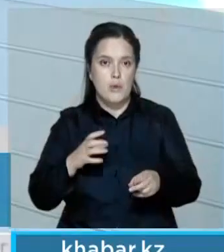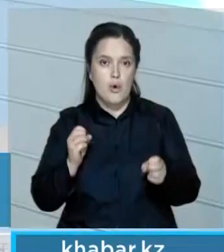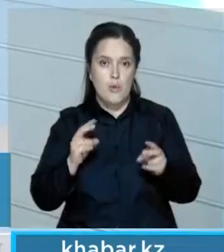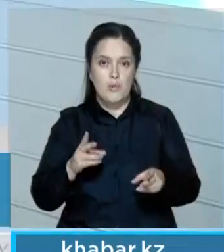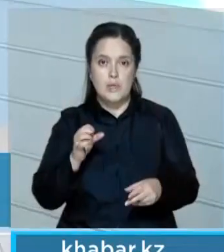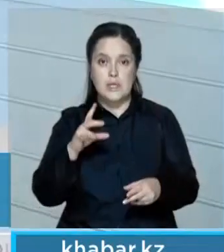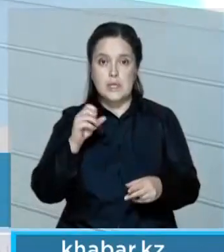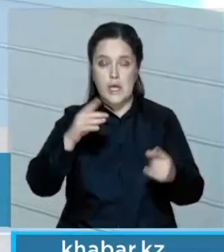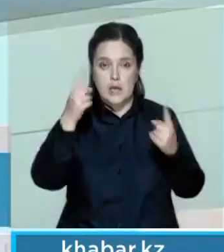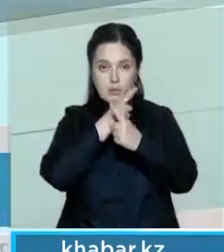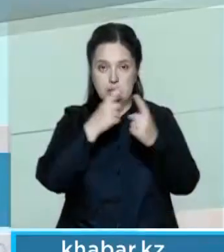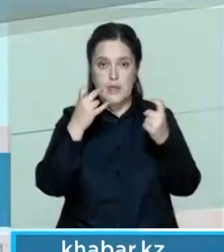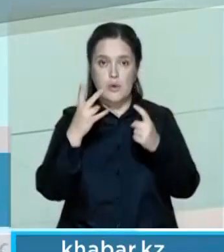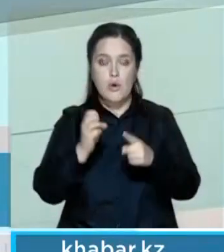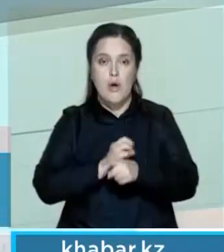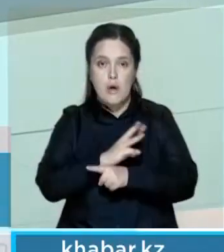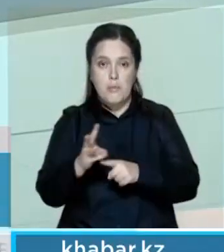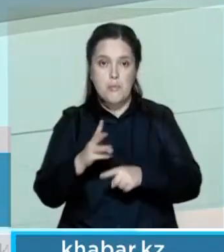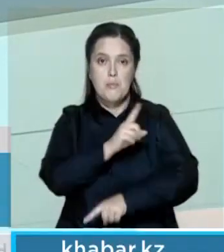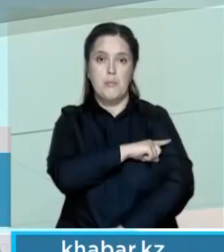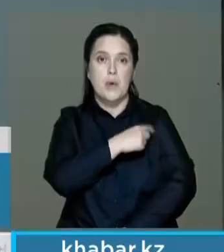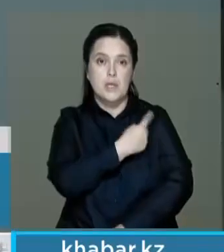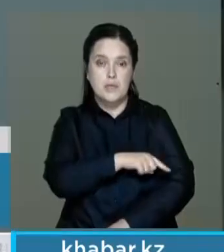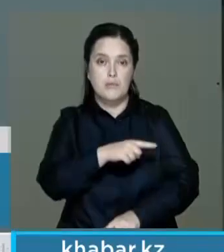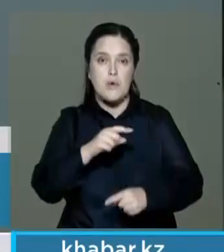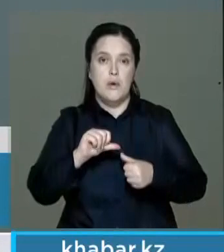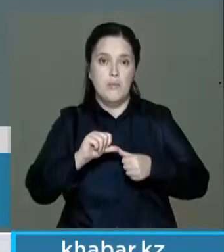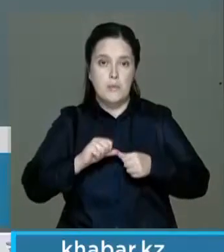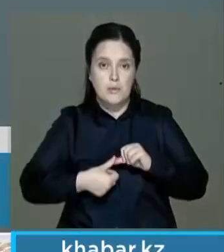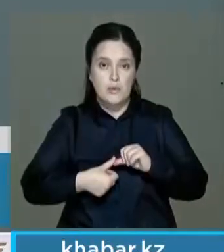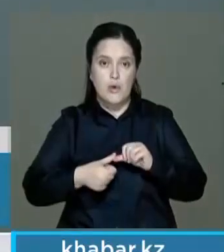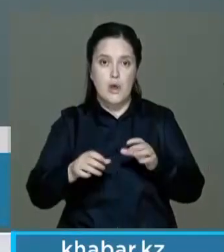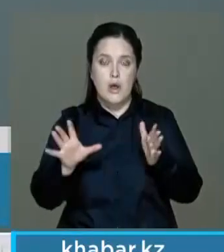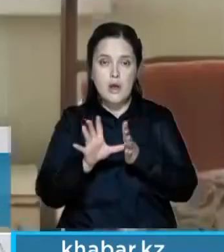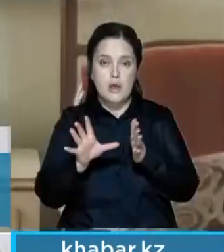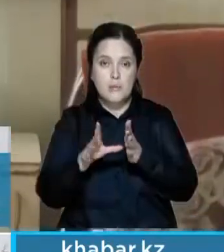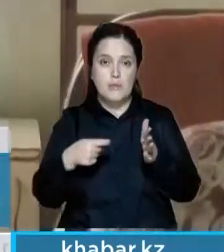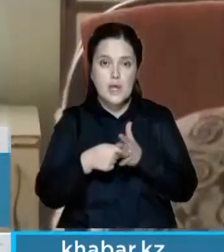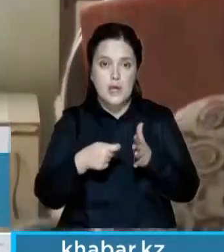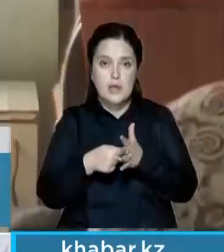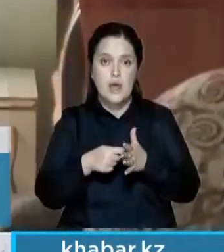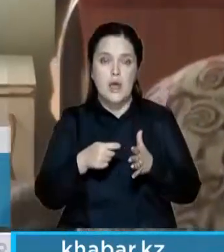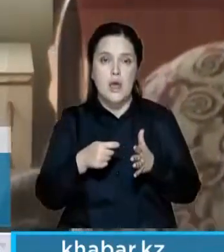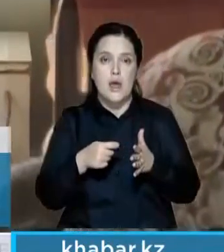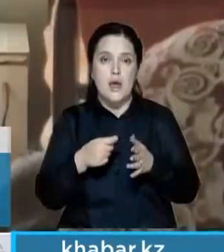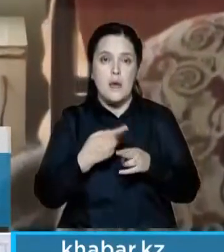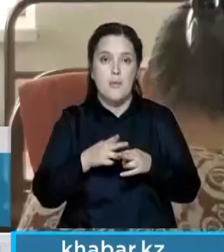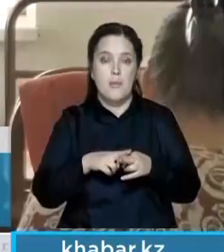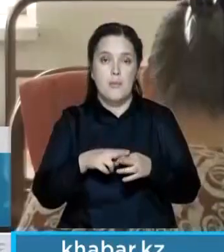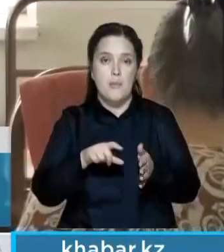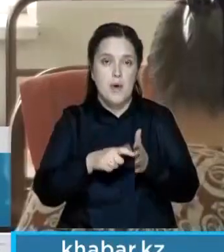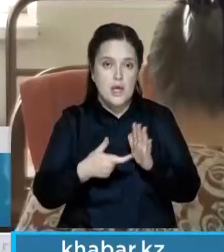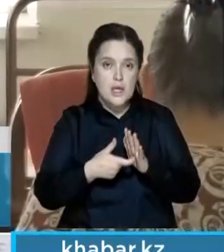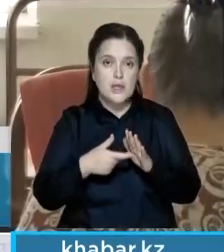операционных оказались под угрозой. Сенатор призвала обеспечить больницы источниками бесперебойного электропитания. Вместе с тем спикер